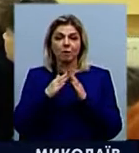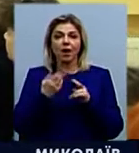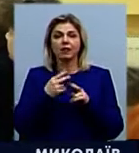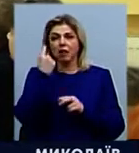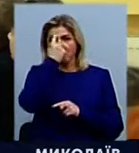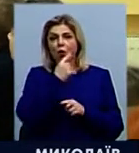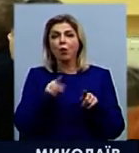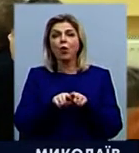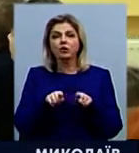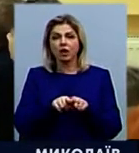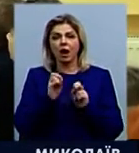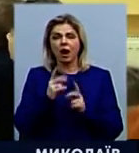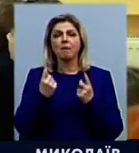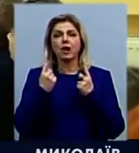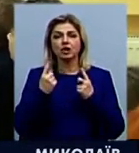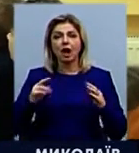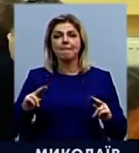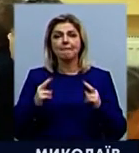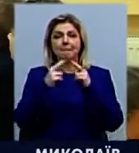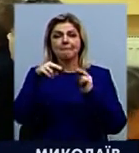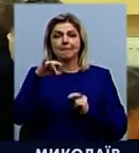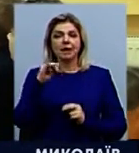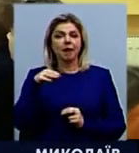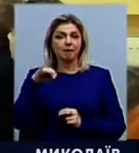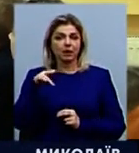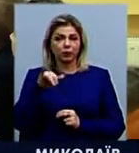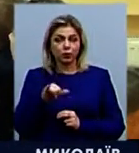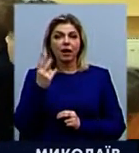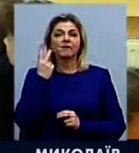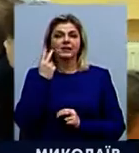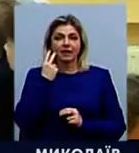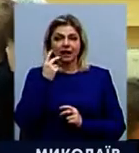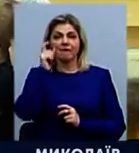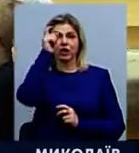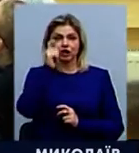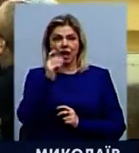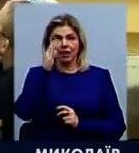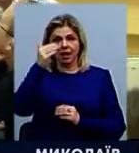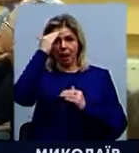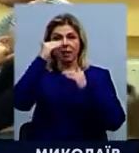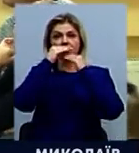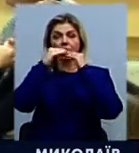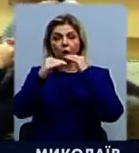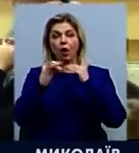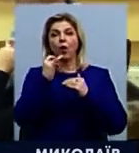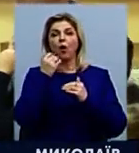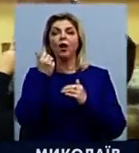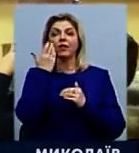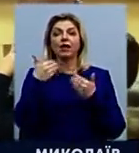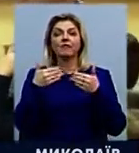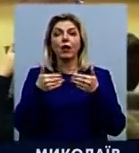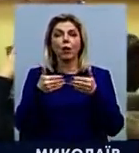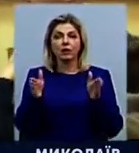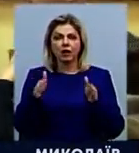похоже на большую пирамиду, да? Да. Вот, всегда вывешивали под потолок, и когда дверь